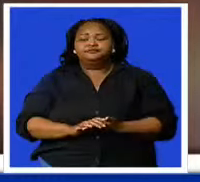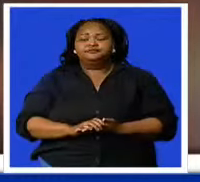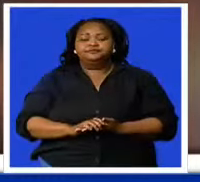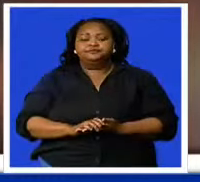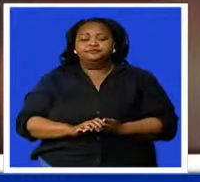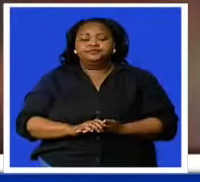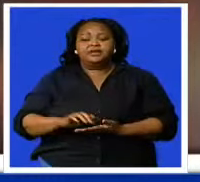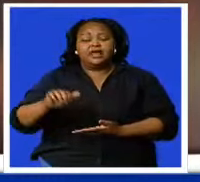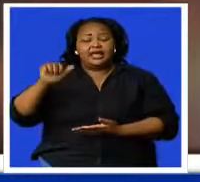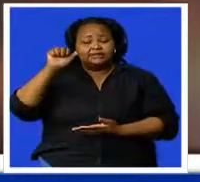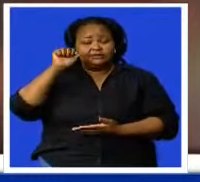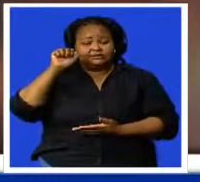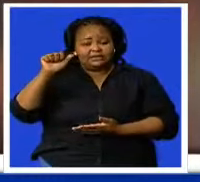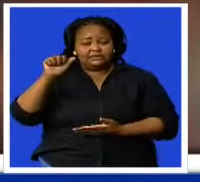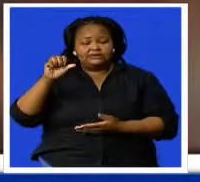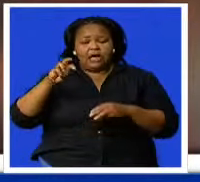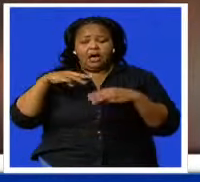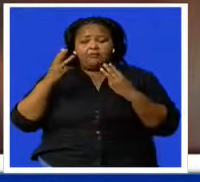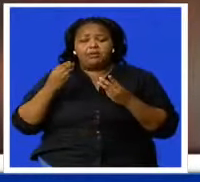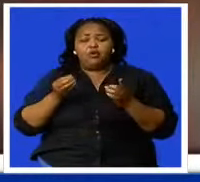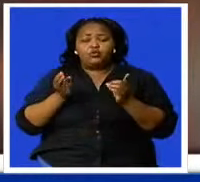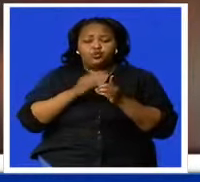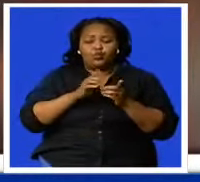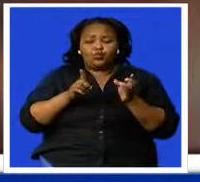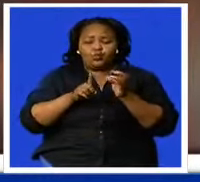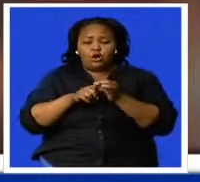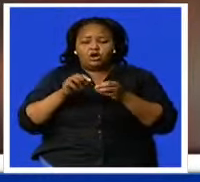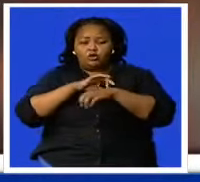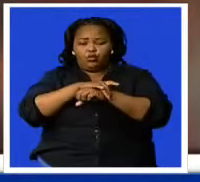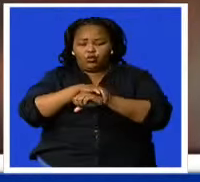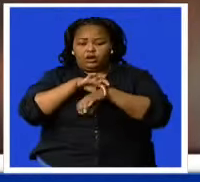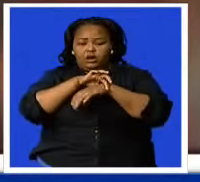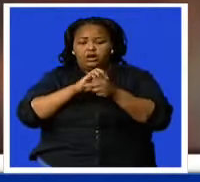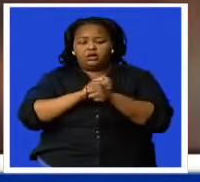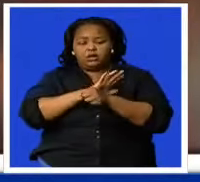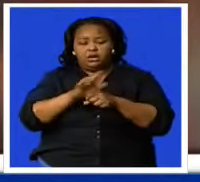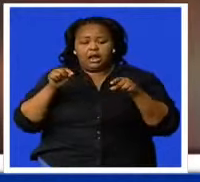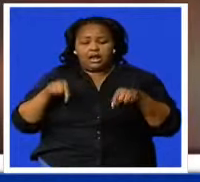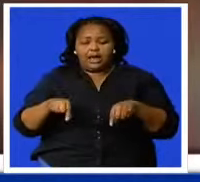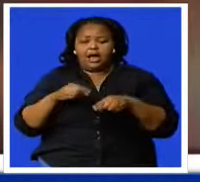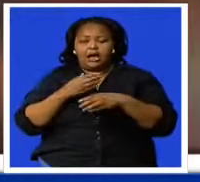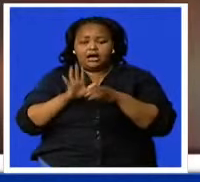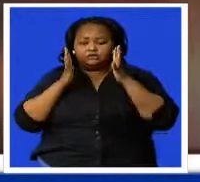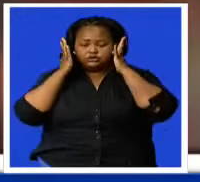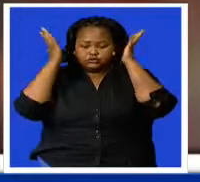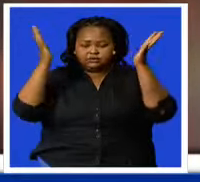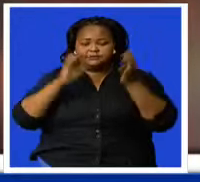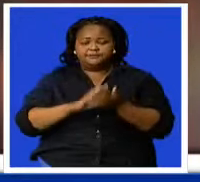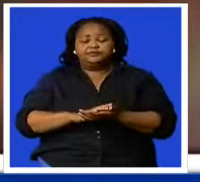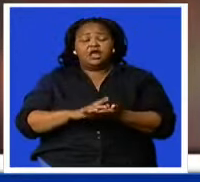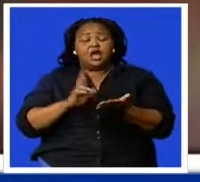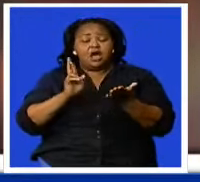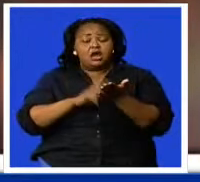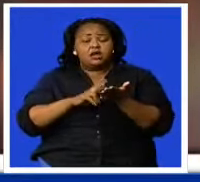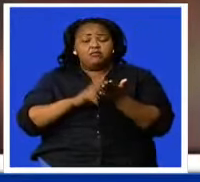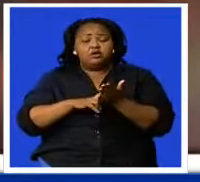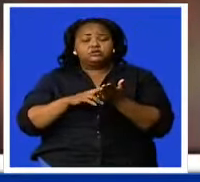bantu labatholakele nemkhuhlane iCOVID-19 kulelanga lanamuhla lapha eSwatini. Ngekusho kwembiko